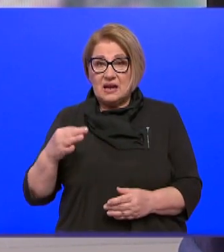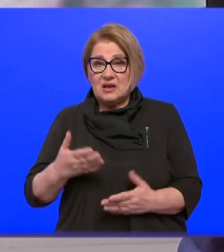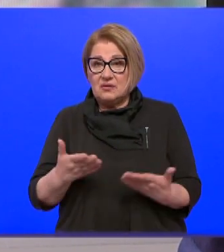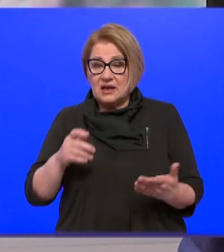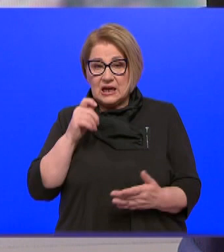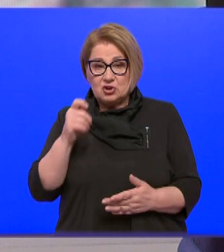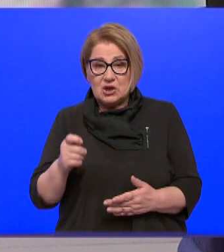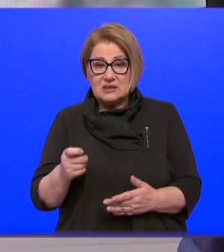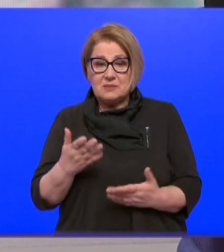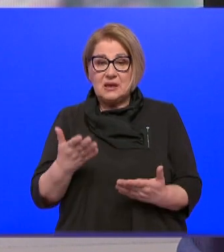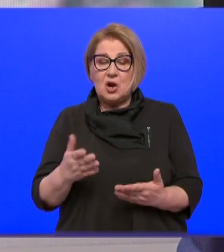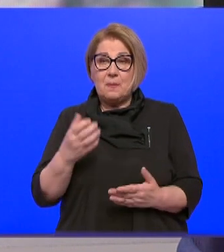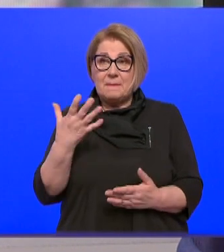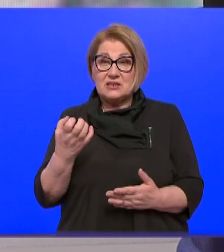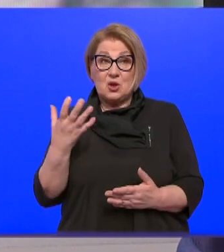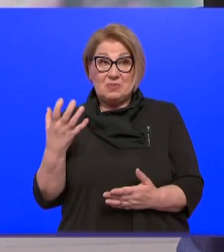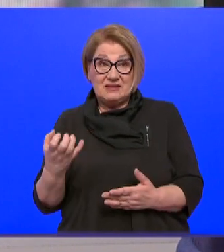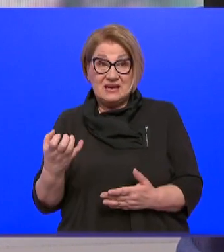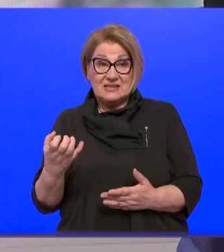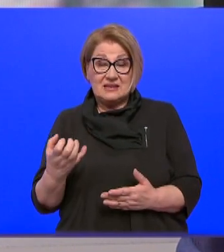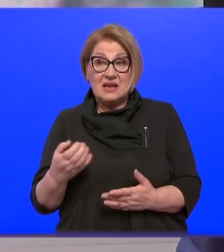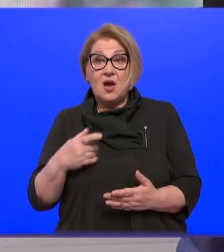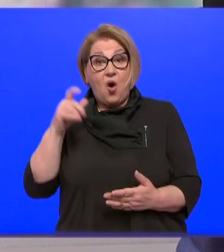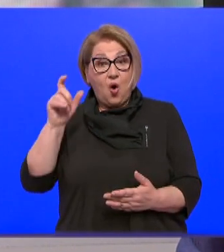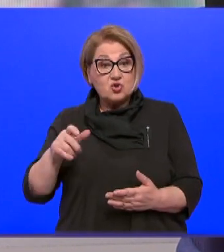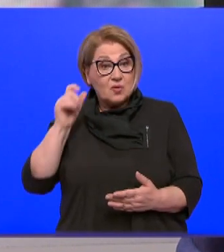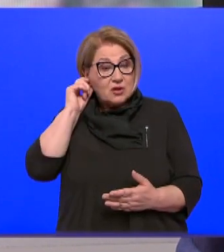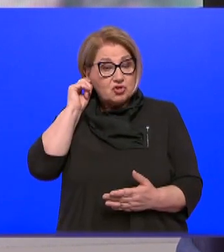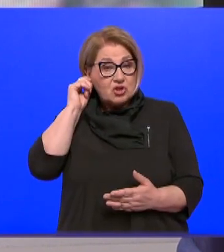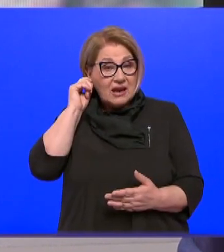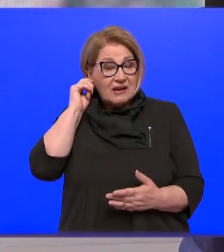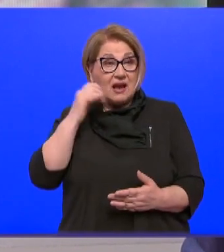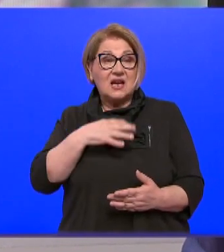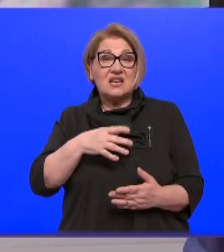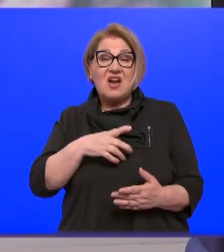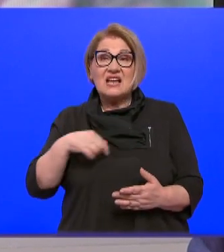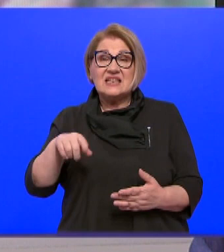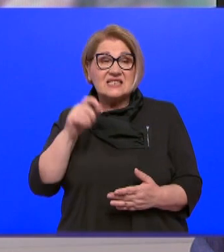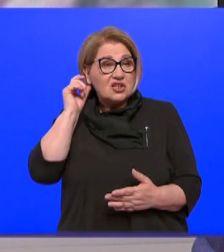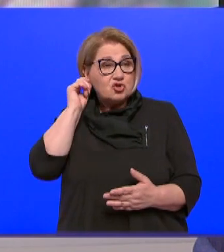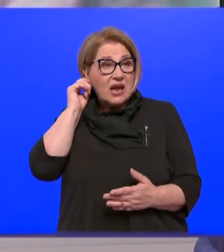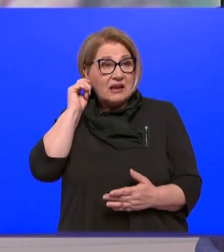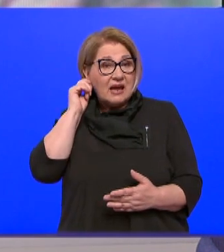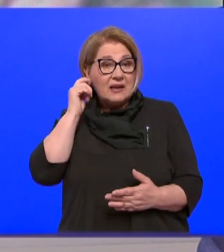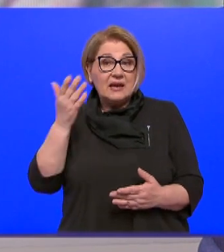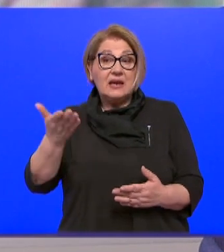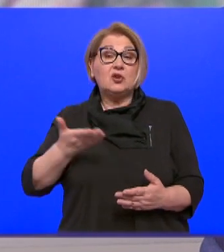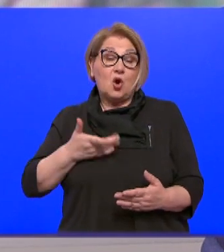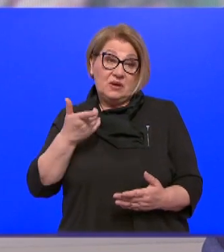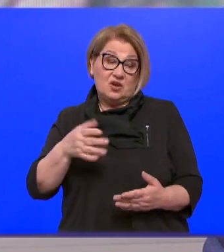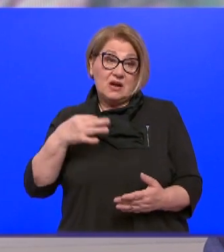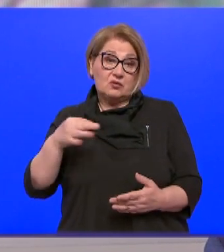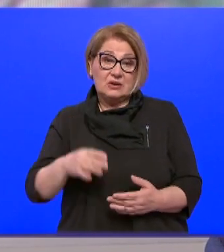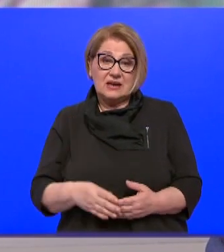čast i ponos biti među 550 nominiranih žena Hrvatica iz cijelog svijeta i dobiti ovu nagradu.